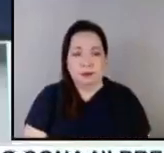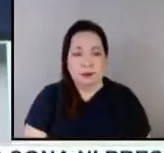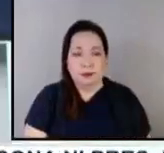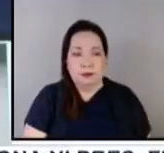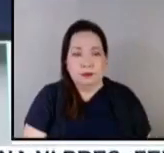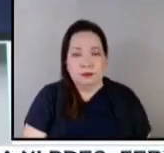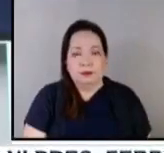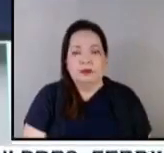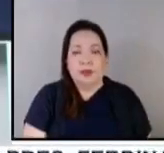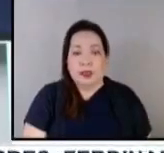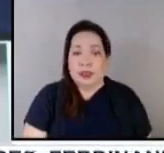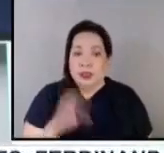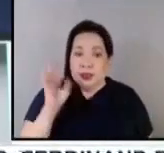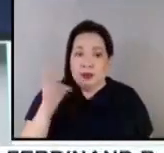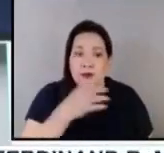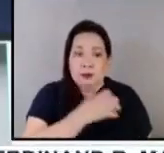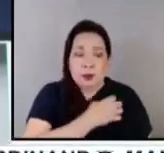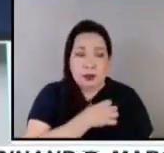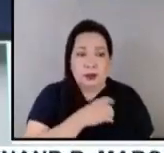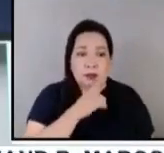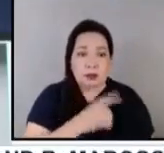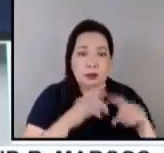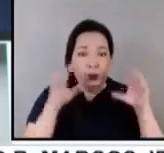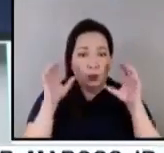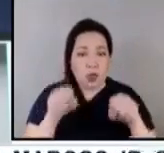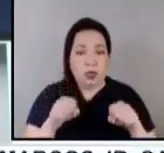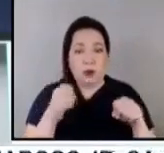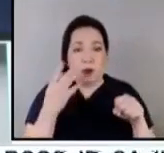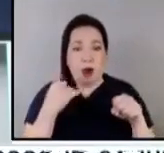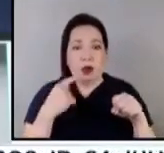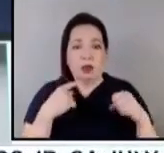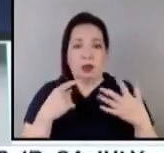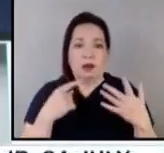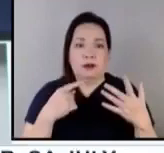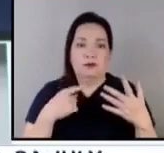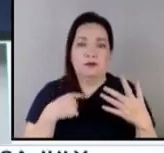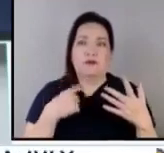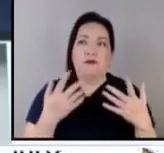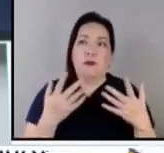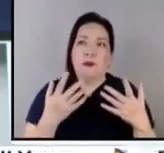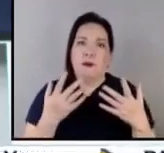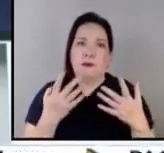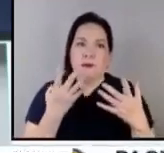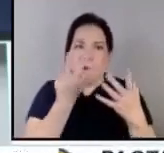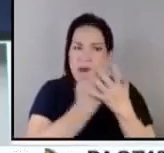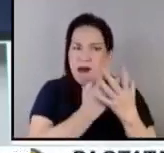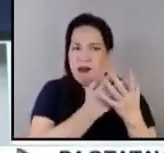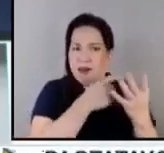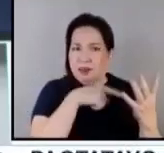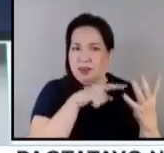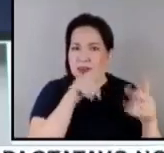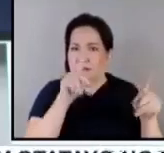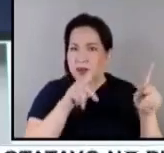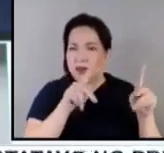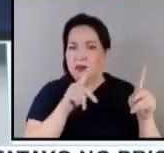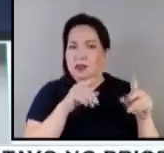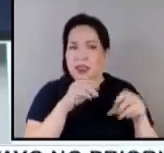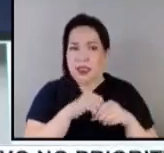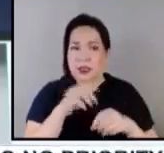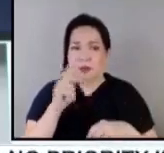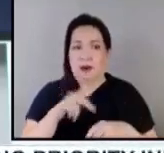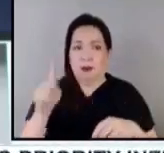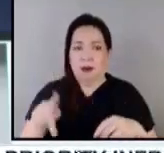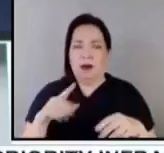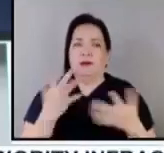Pitong pulis na inaresto dahil sa ilegal na pagkulong sa 13 individual sa Pampanga. Inilagay sa floating status si